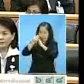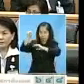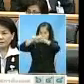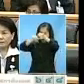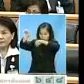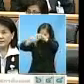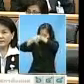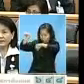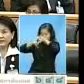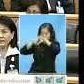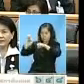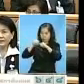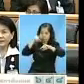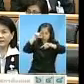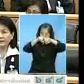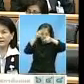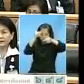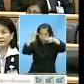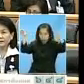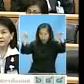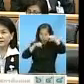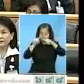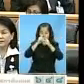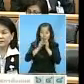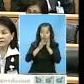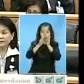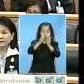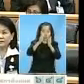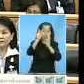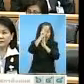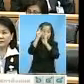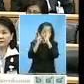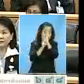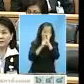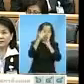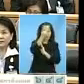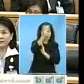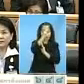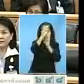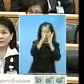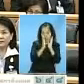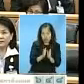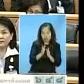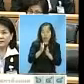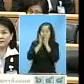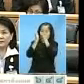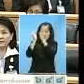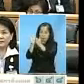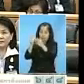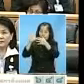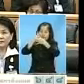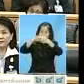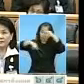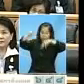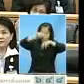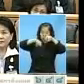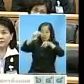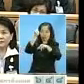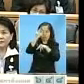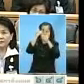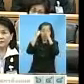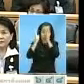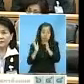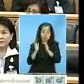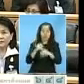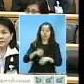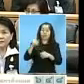ให้ดีนักวิชาการฝ่ายนิติศาสตร์13คนนักวิชาการฝ่ายรัฐศาสตร์13คน